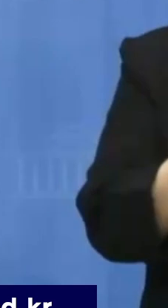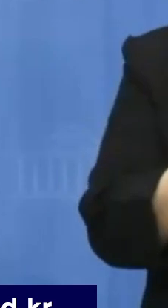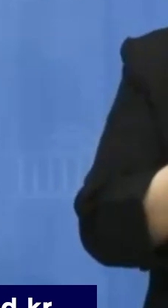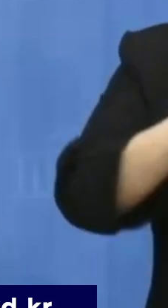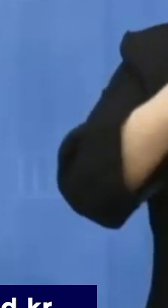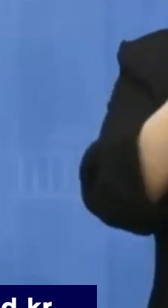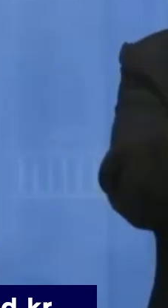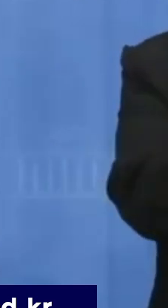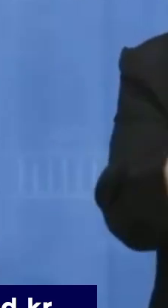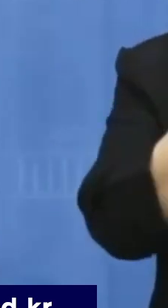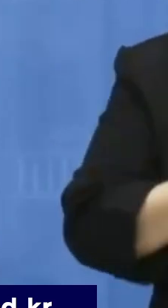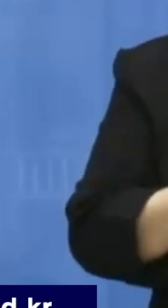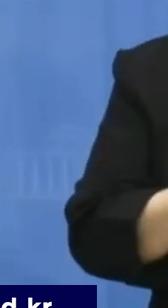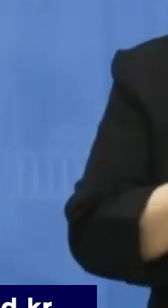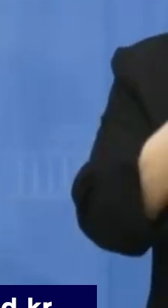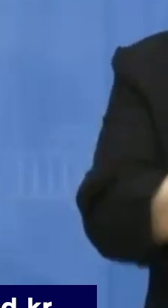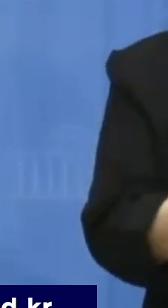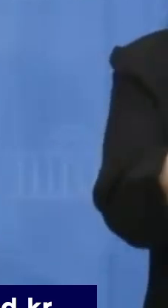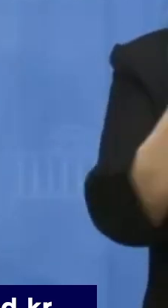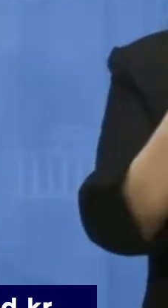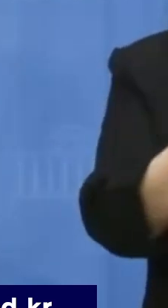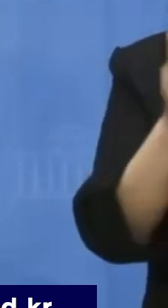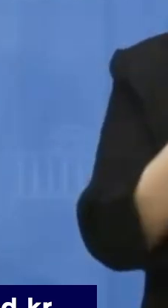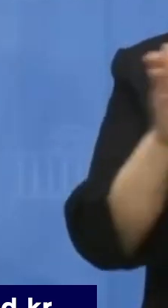수행해온 폐단에서부터 비롯되었습니다.